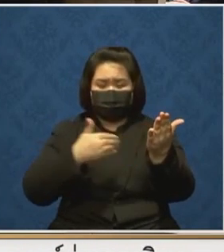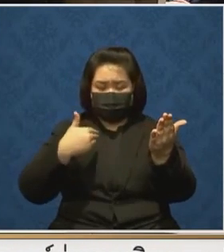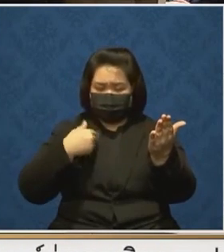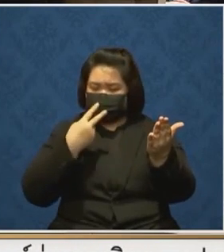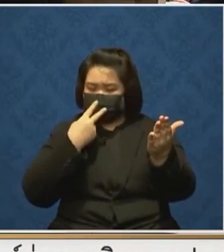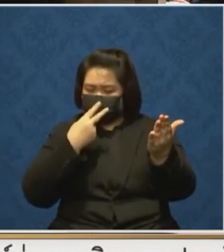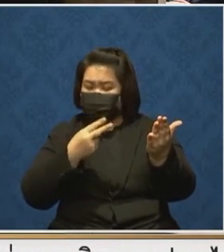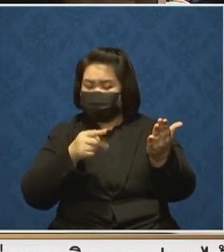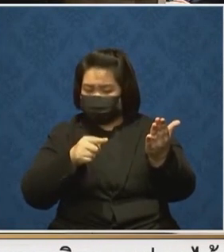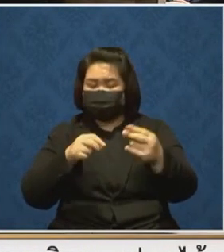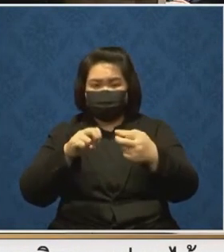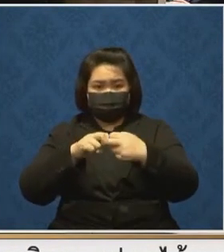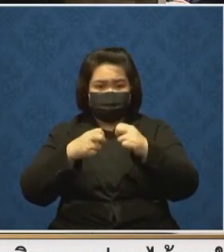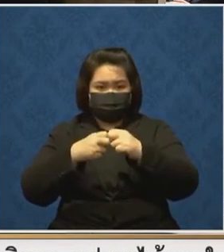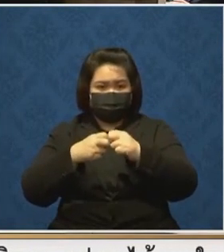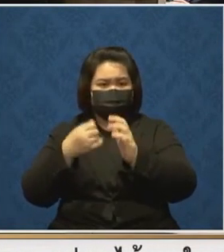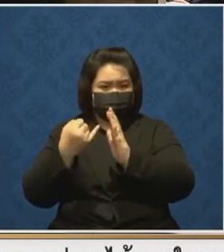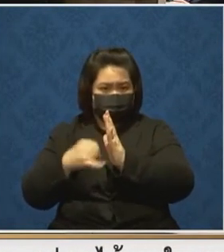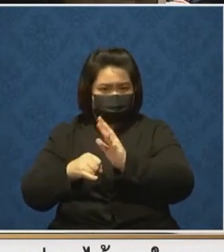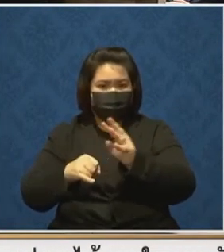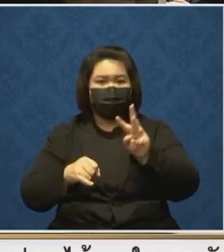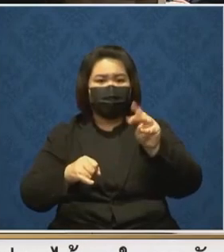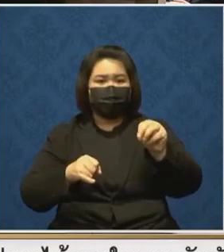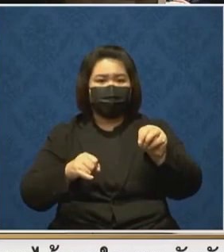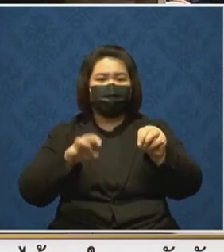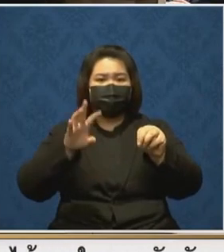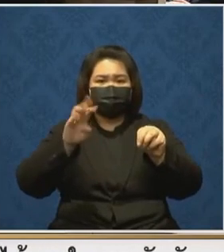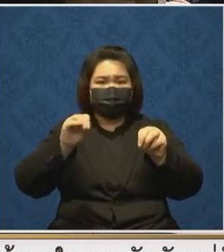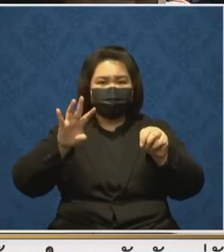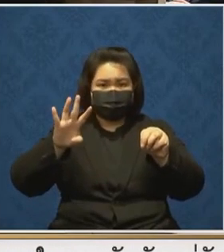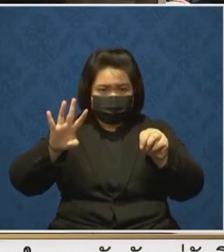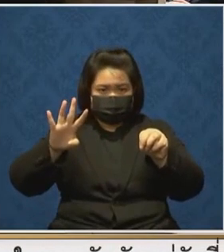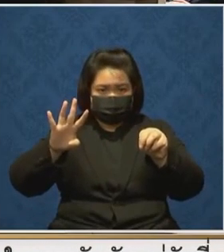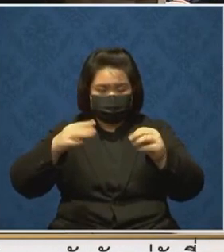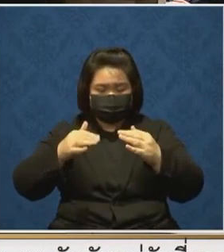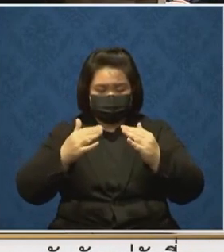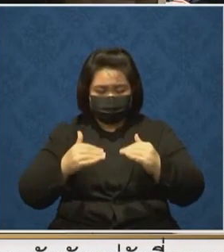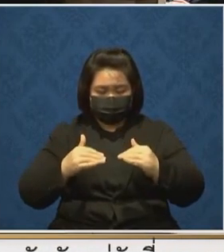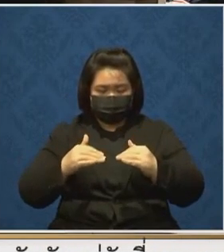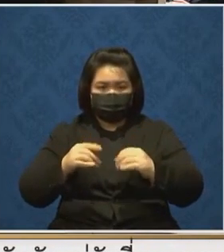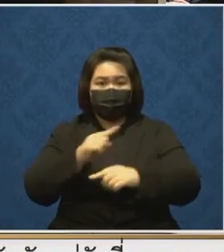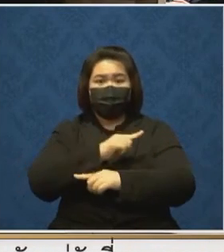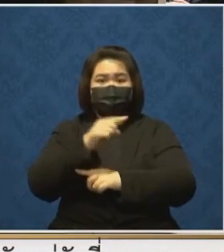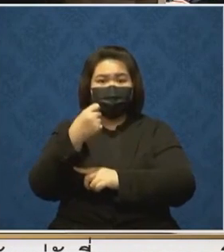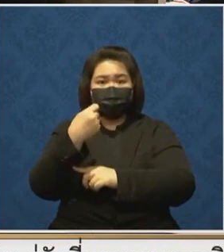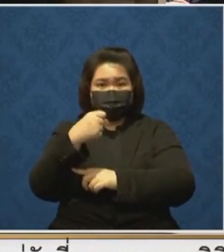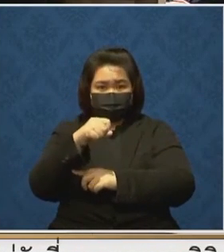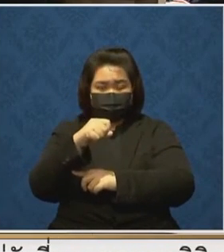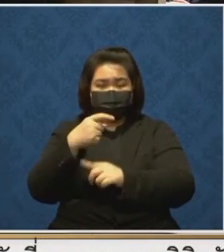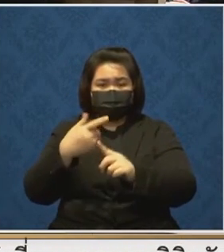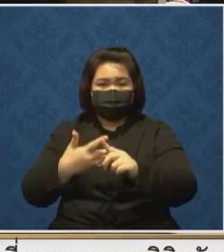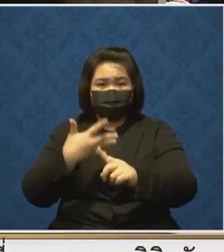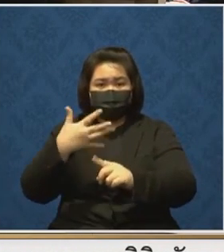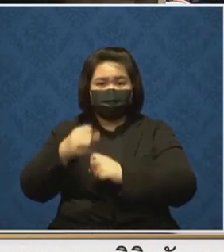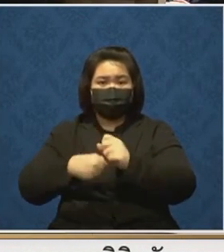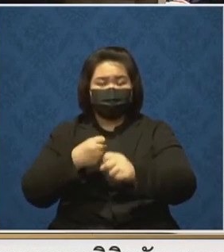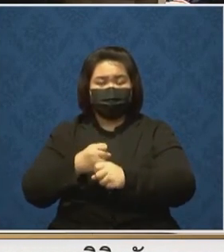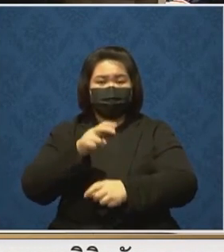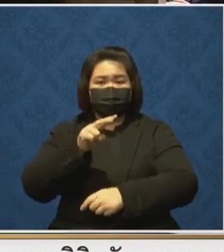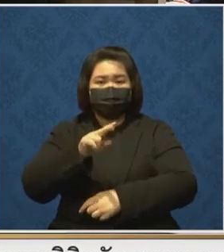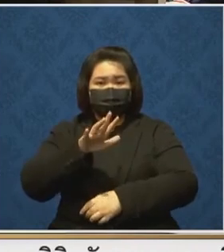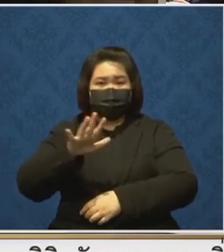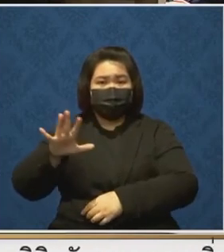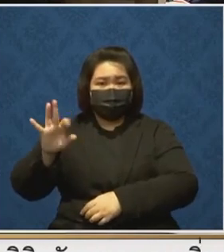ความผิดใช้มาตรา 44และมาติขณะรัฐมันตรีวันที่ 10 พิศภาคม 2559